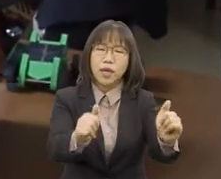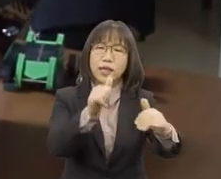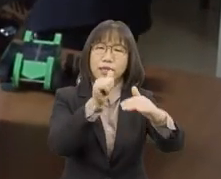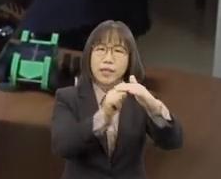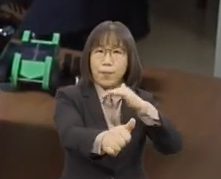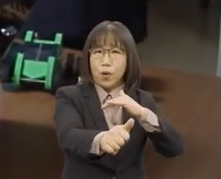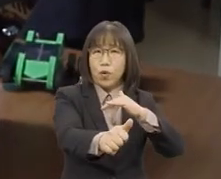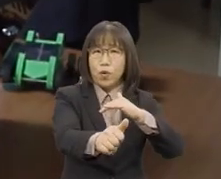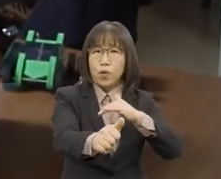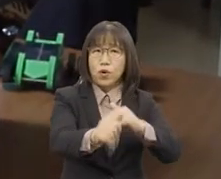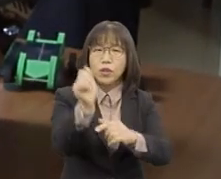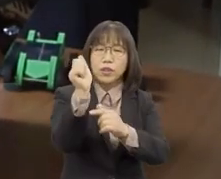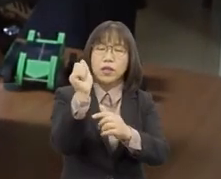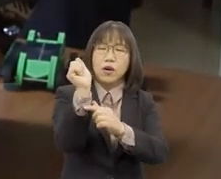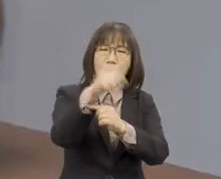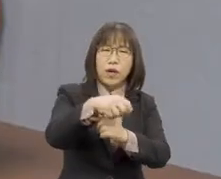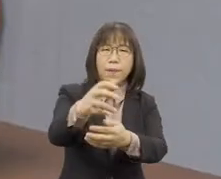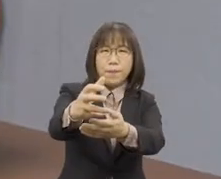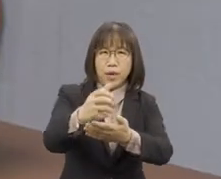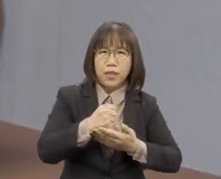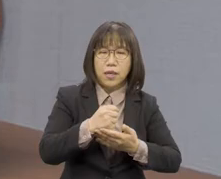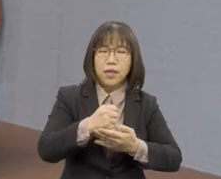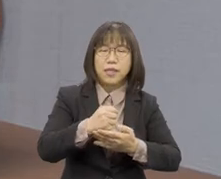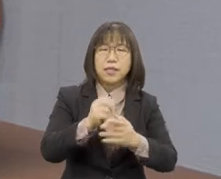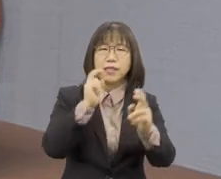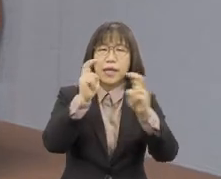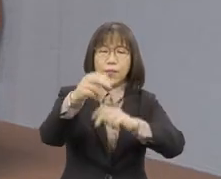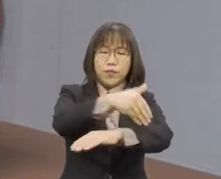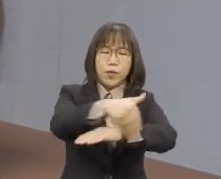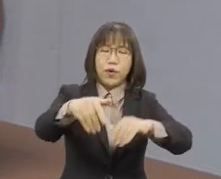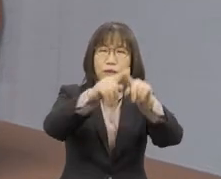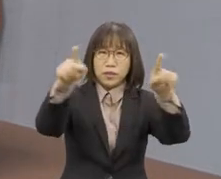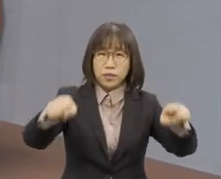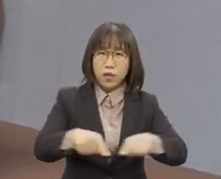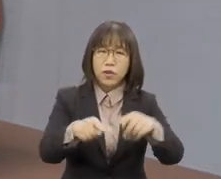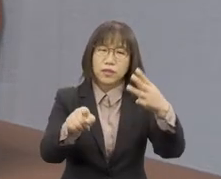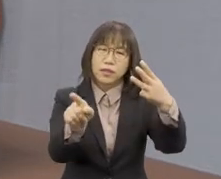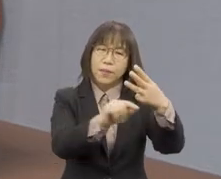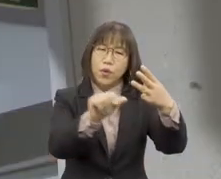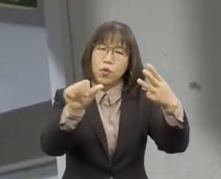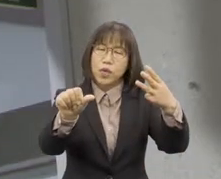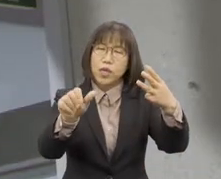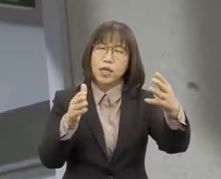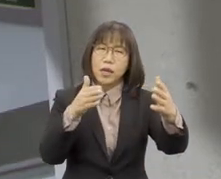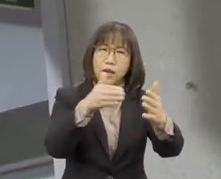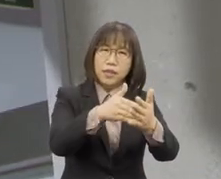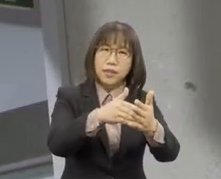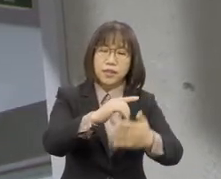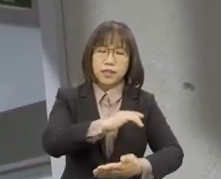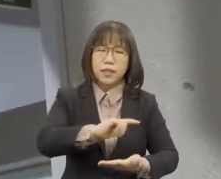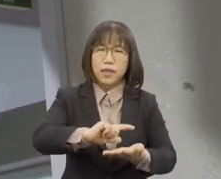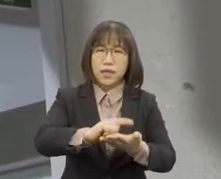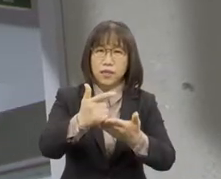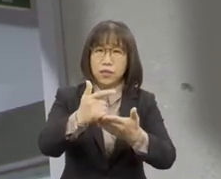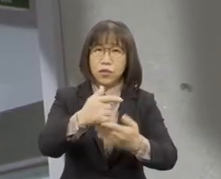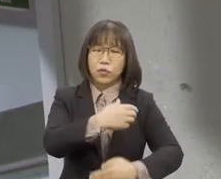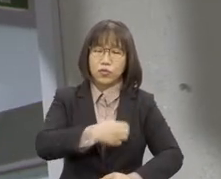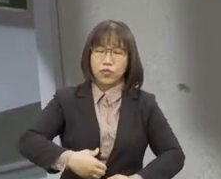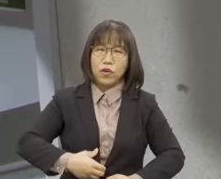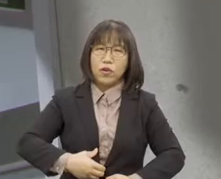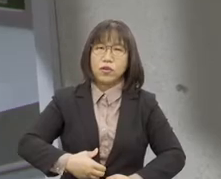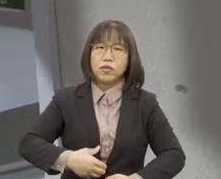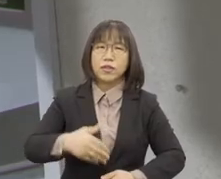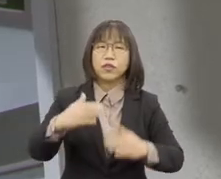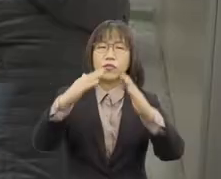개표 외 승인을 거친 사업 재연 서화 계획서 등 신청서류를 3월 5일까지 강서구청 주택 거에